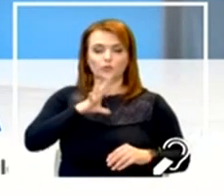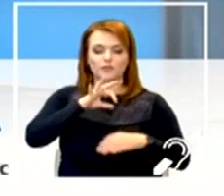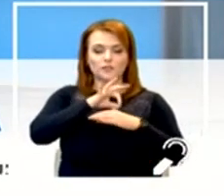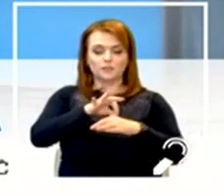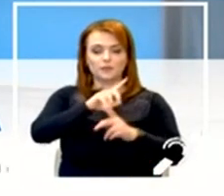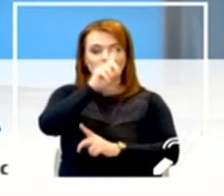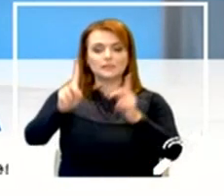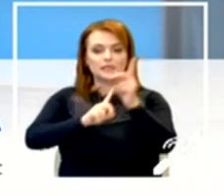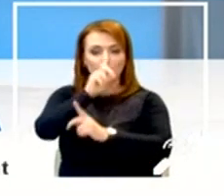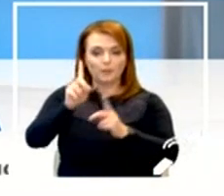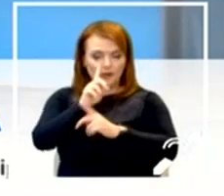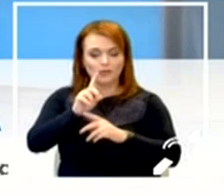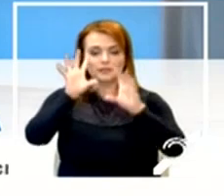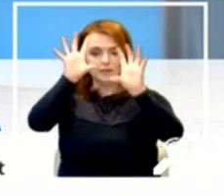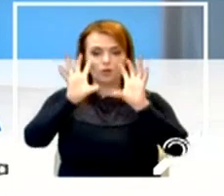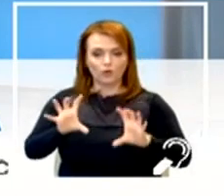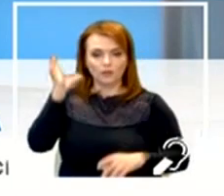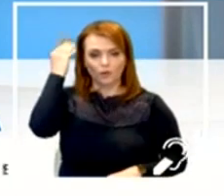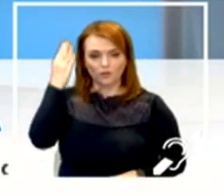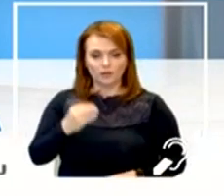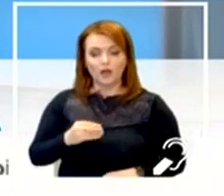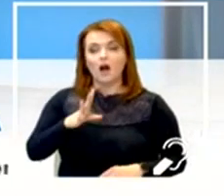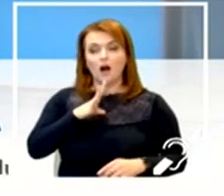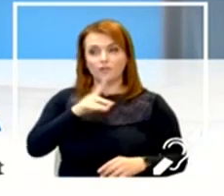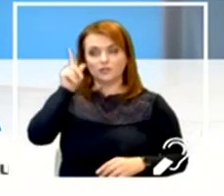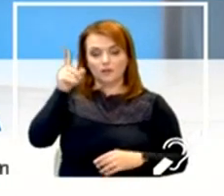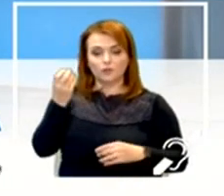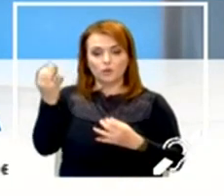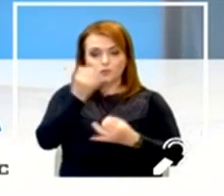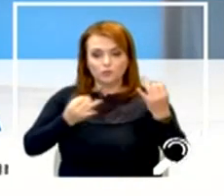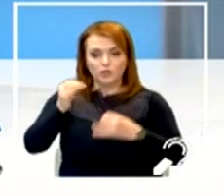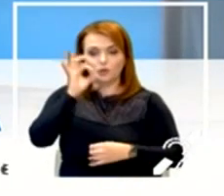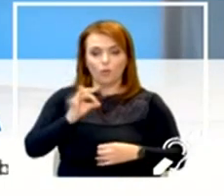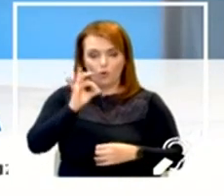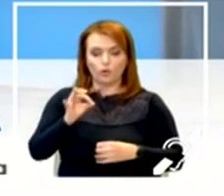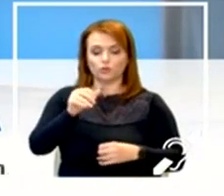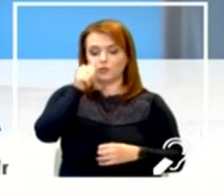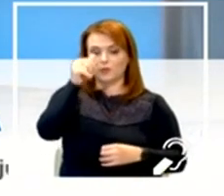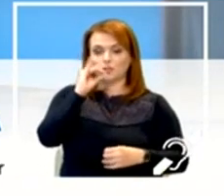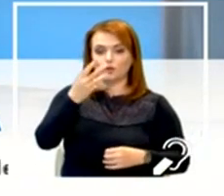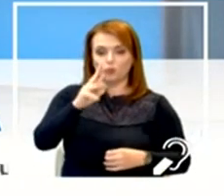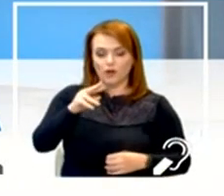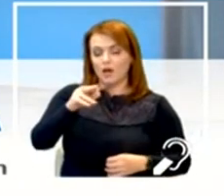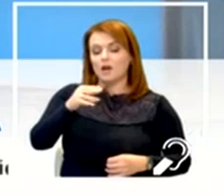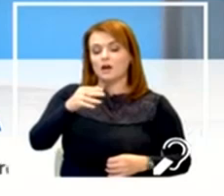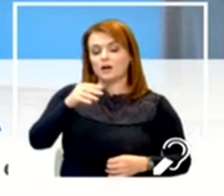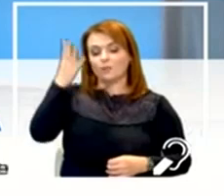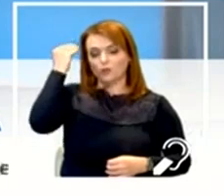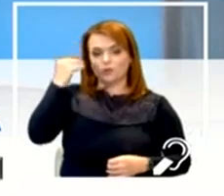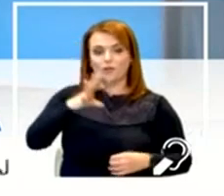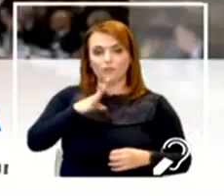și modificările la codul electoral făcute în luna iulie după care au fost declarate între timp